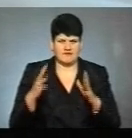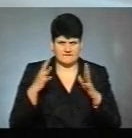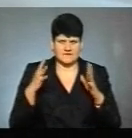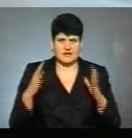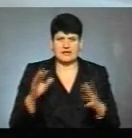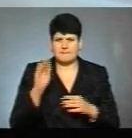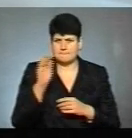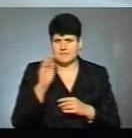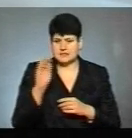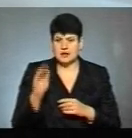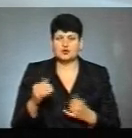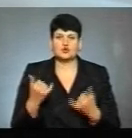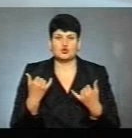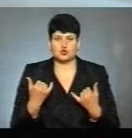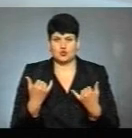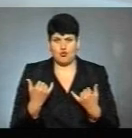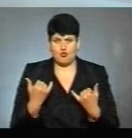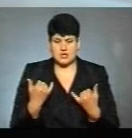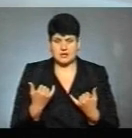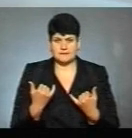там писали, що сьогодні